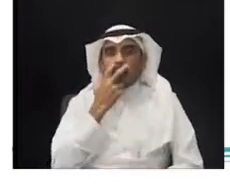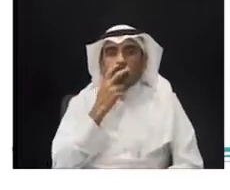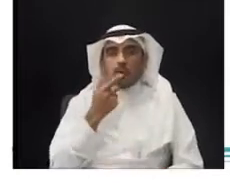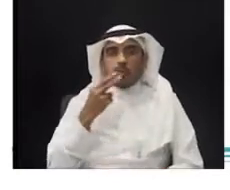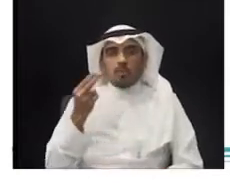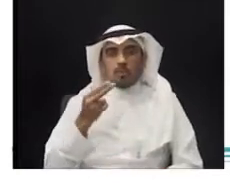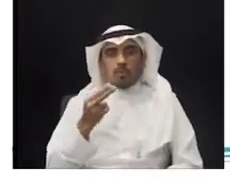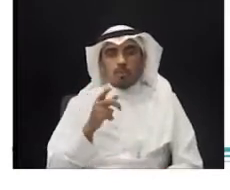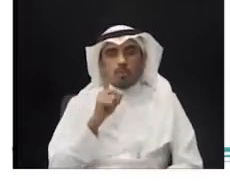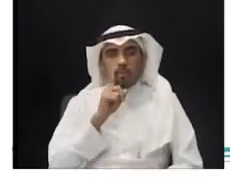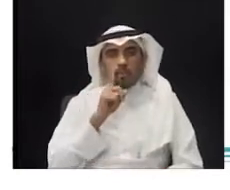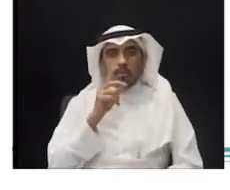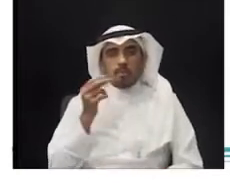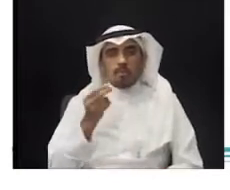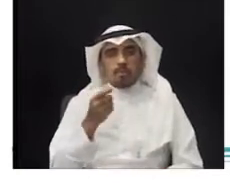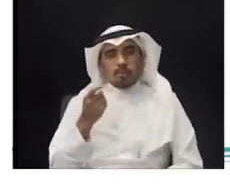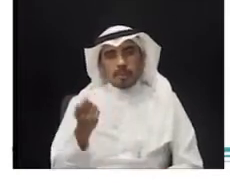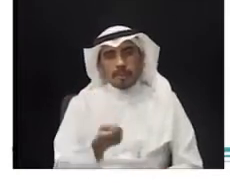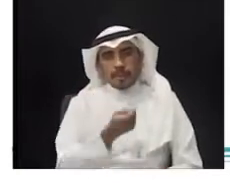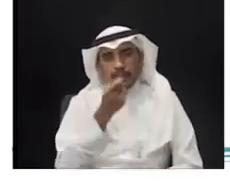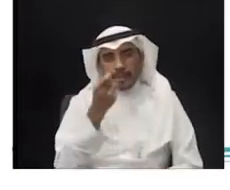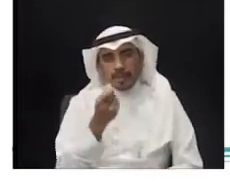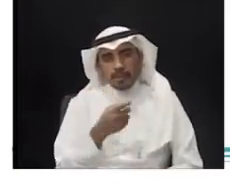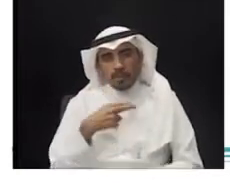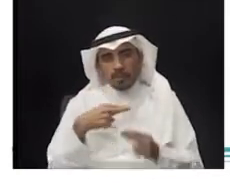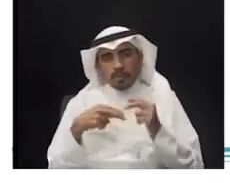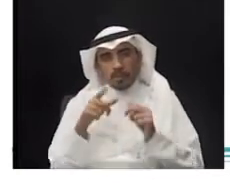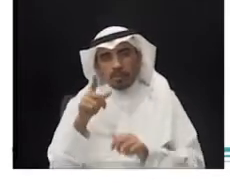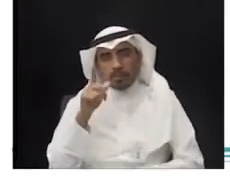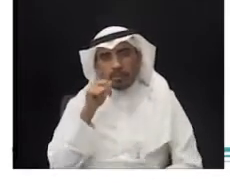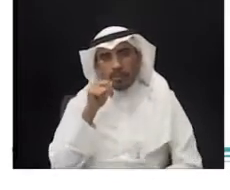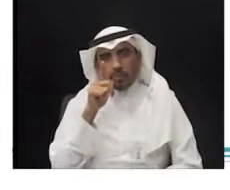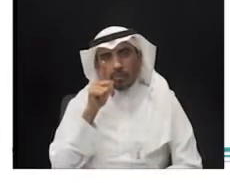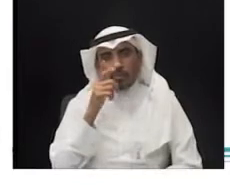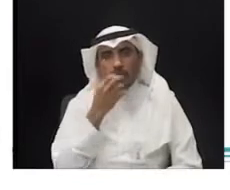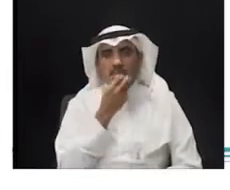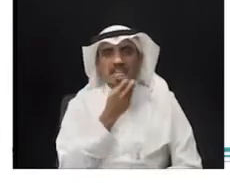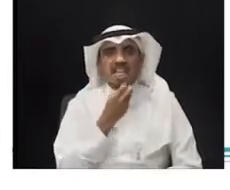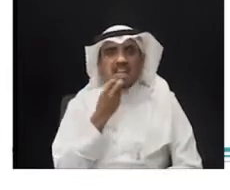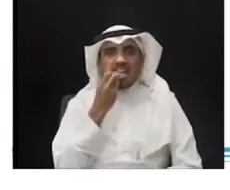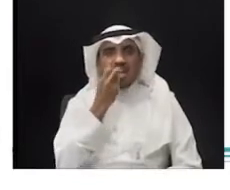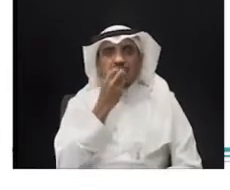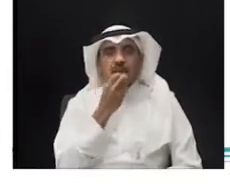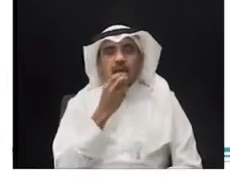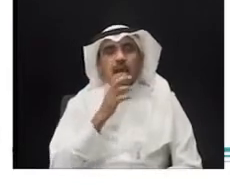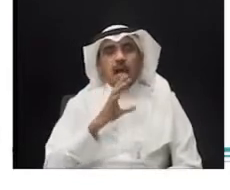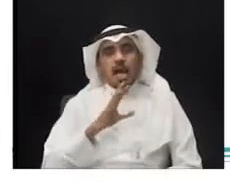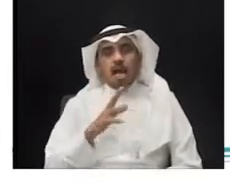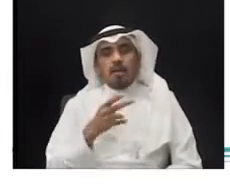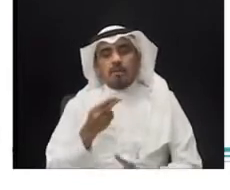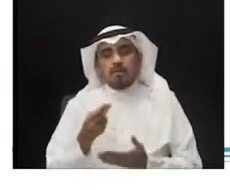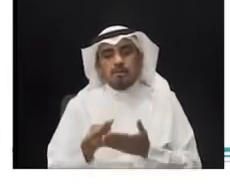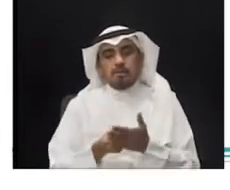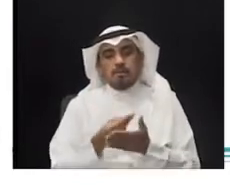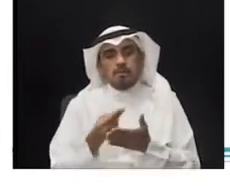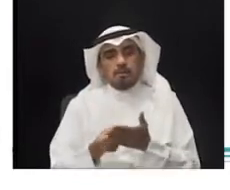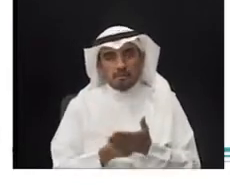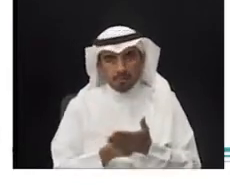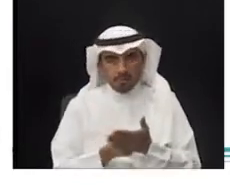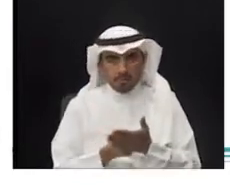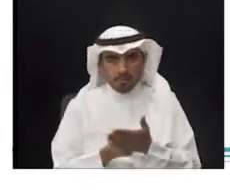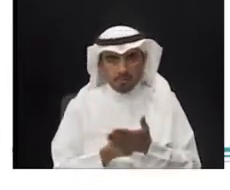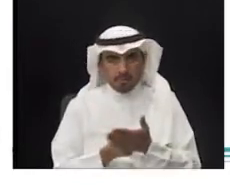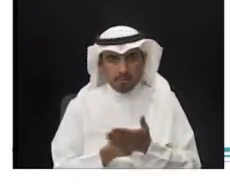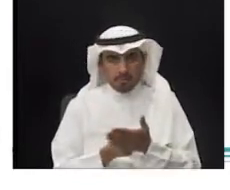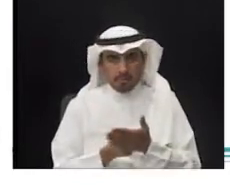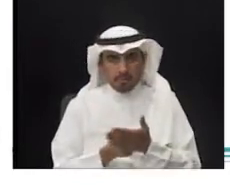في الأسلوب اللغوي أو الرسم الإملائي أو الرسم الكتابي، وكذلك في التواصل اللغوي الشفهي أو